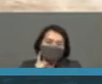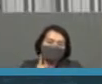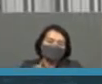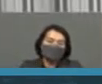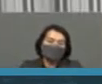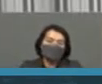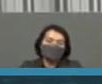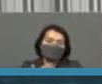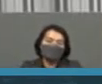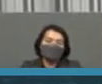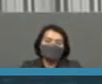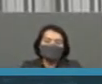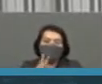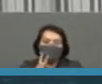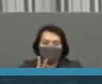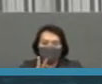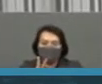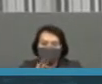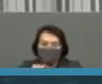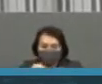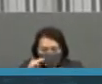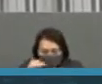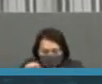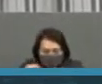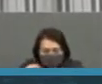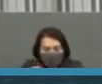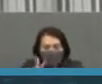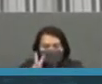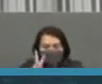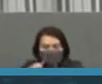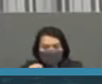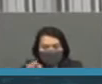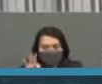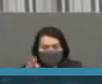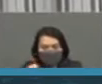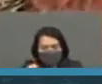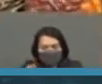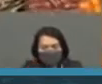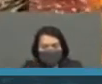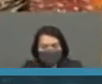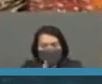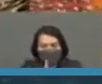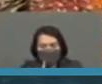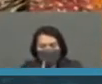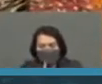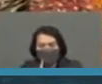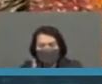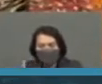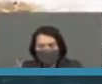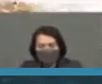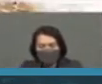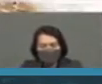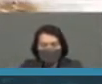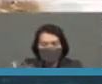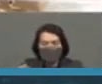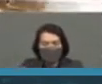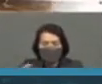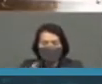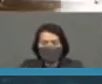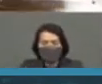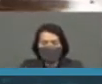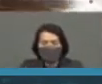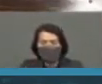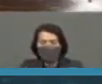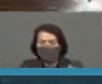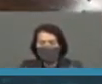ตลอดทั้งโครงการเนื่องจากราคาปาล์มทลายราคาเฉลี่ยทั้งปี2564อยู่ที่ประมาณ6บาท90สต